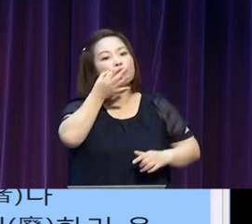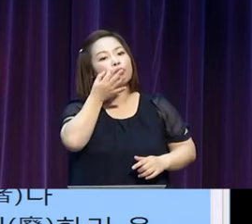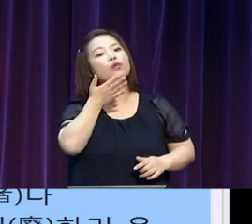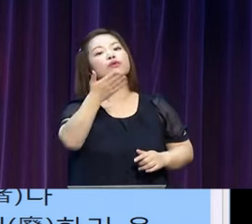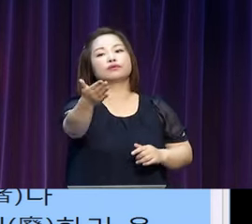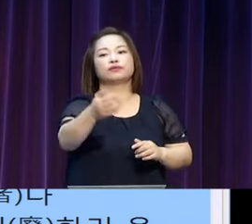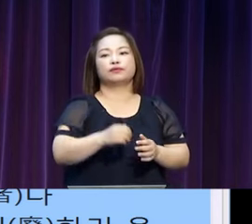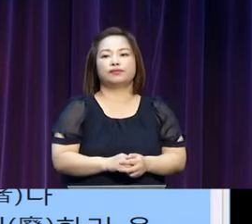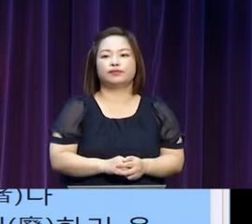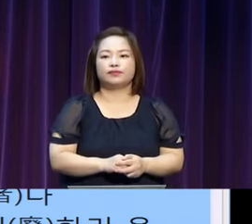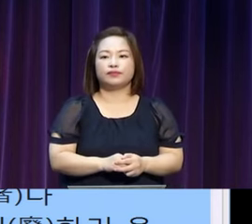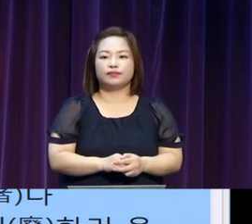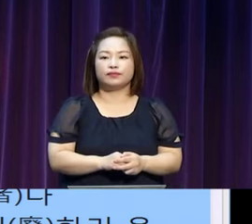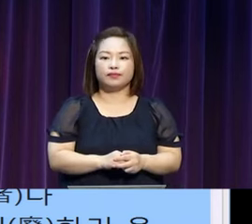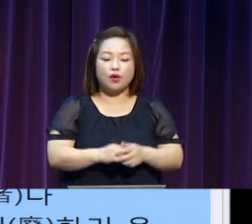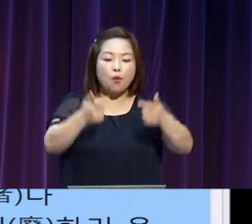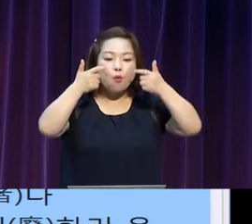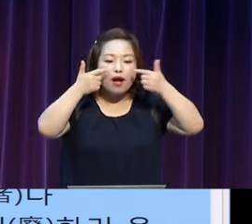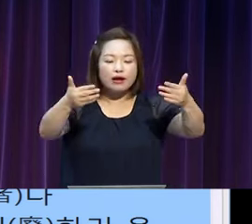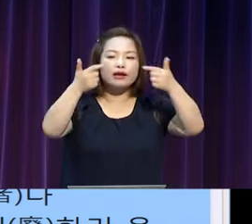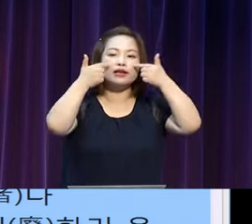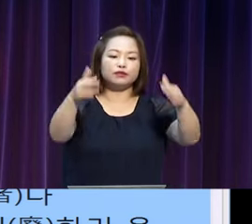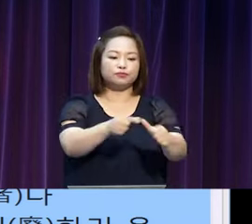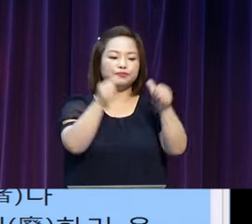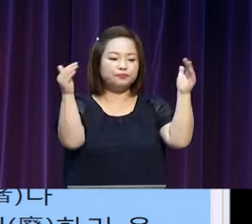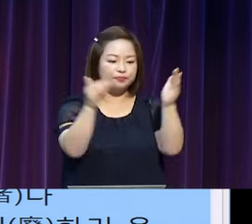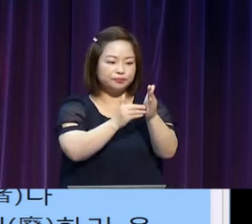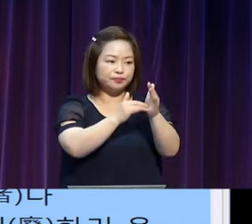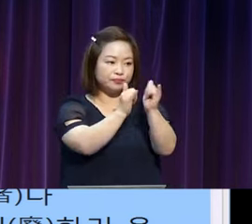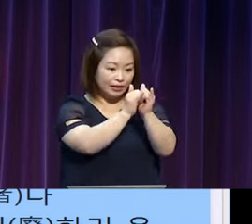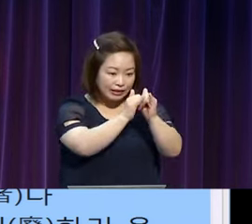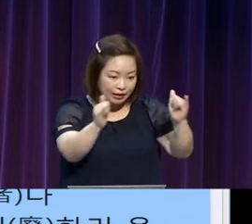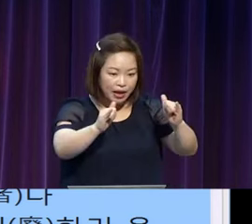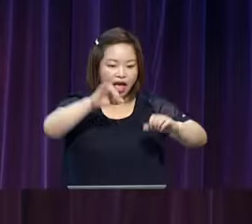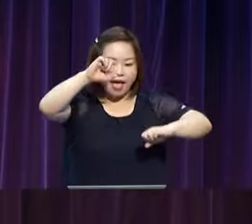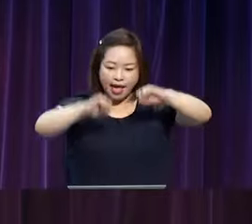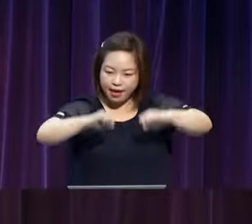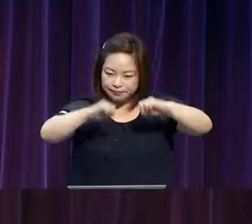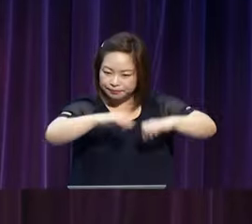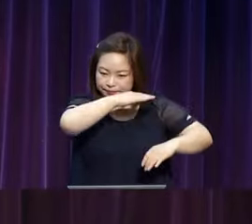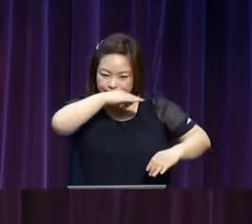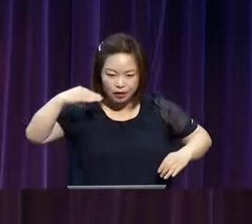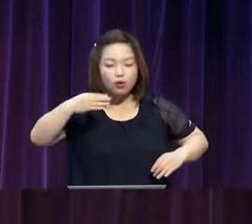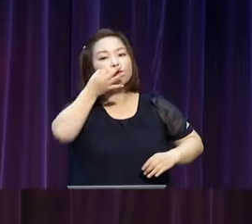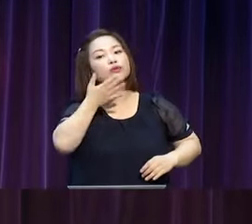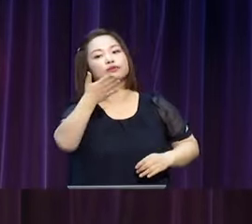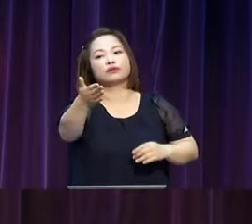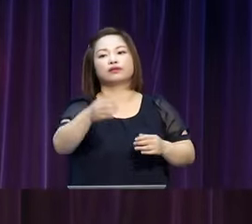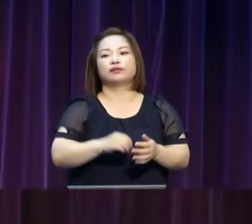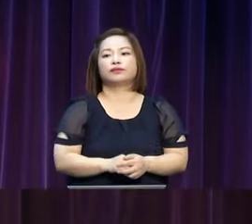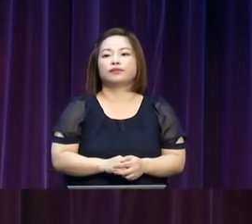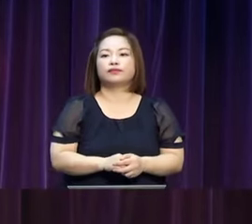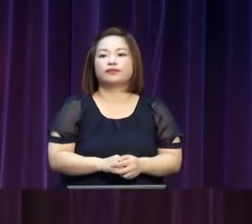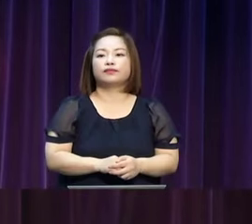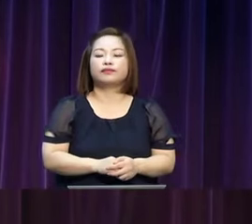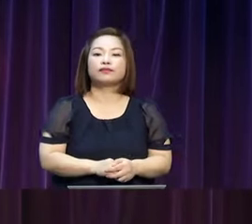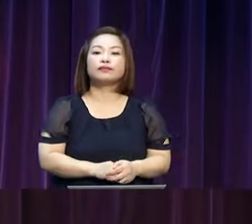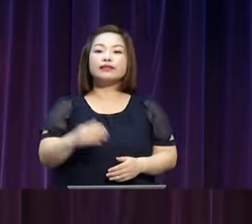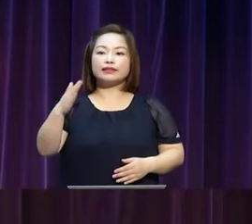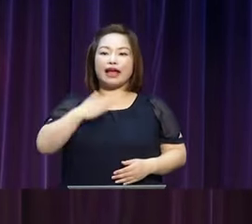보여줄 수 있냐? 믿은 사람이 보여줄 수 있다는 거예요. 결국에 나는 누구를 대신하고